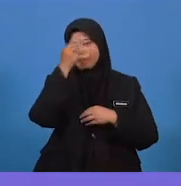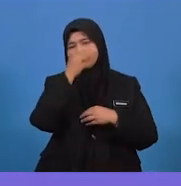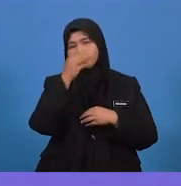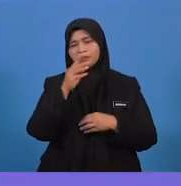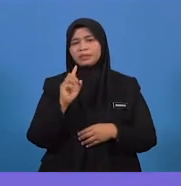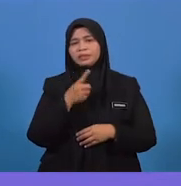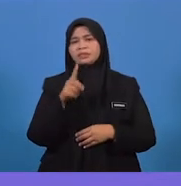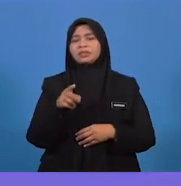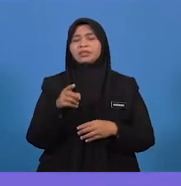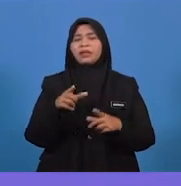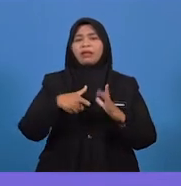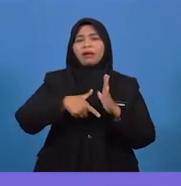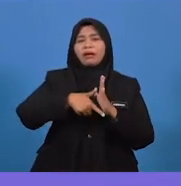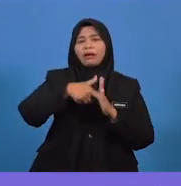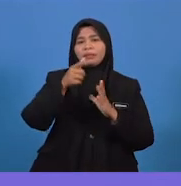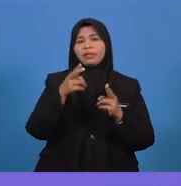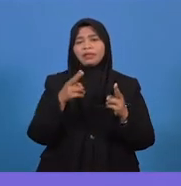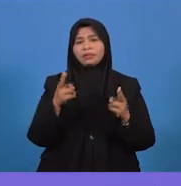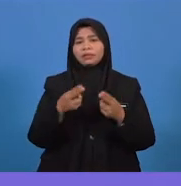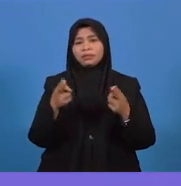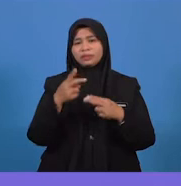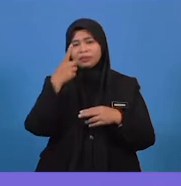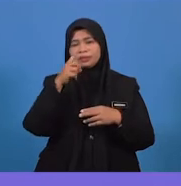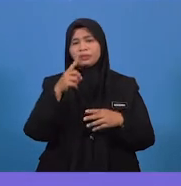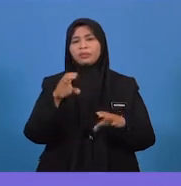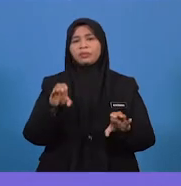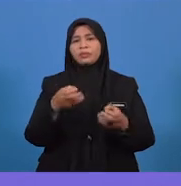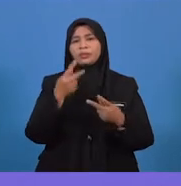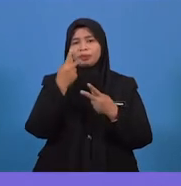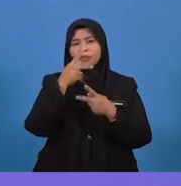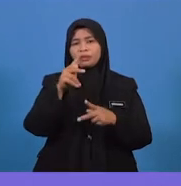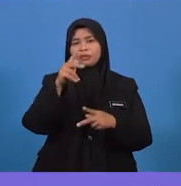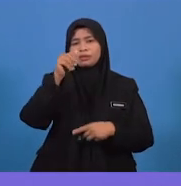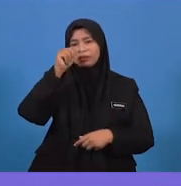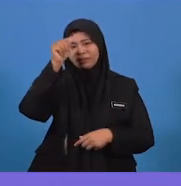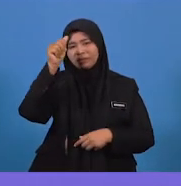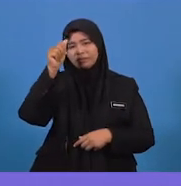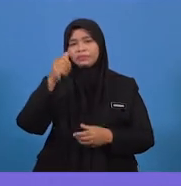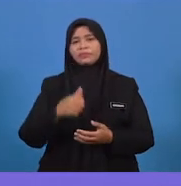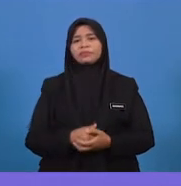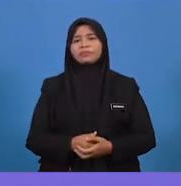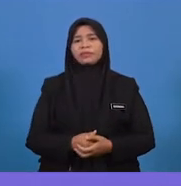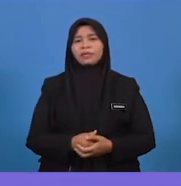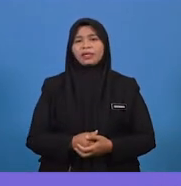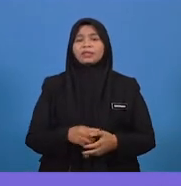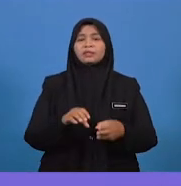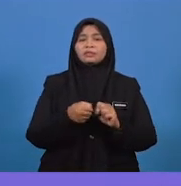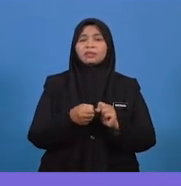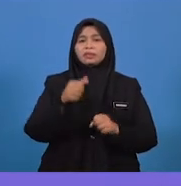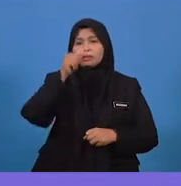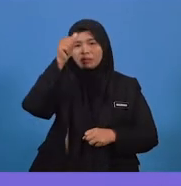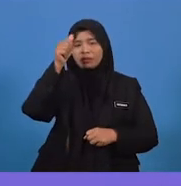menjalankan perintah Allah dan meninggalkan larangannya dengan taat. Astaghfirullahalazim. Semoga Allah memberi